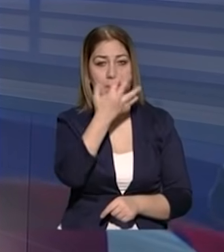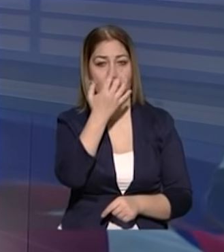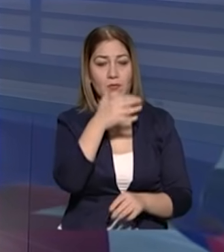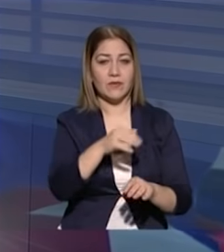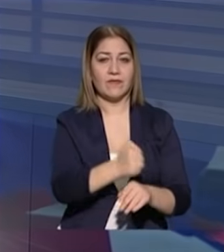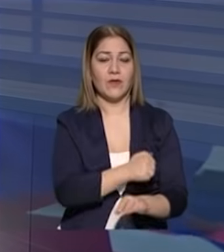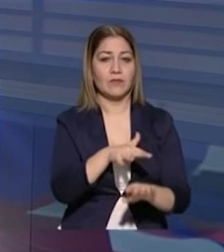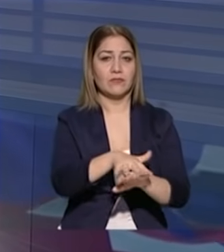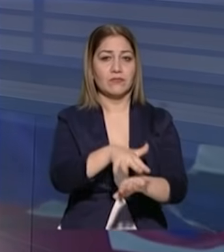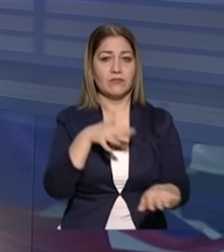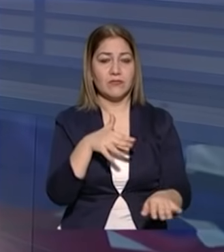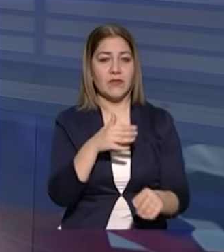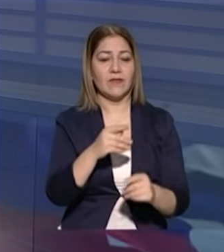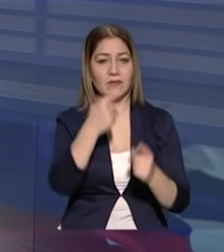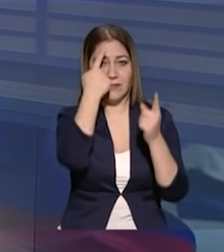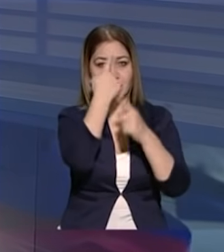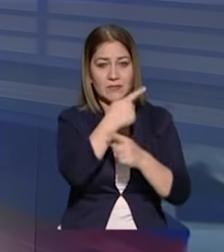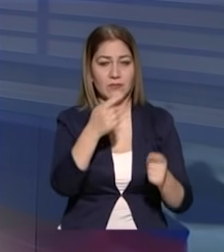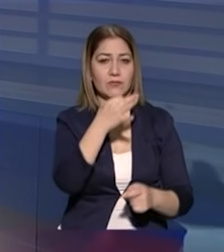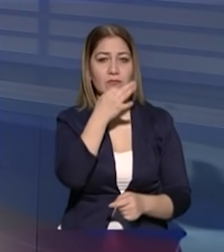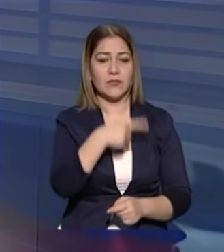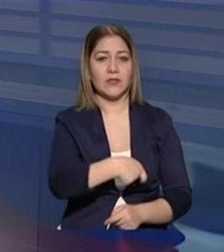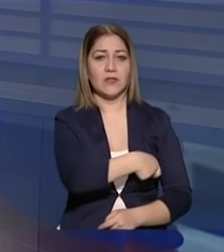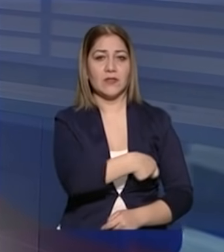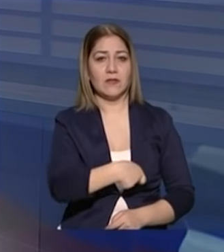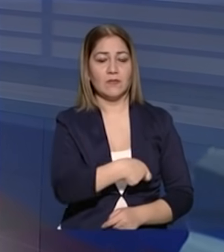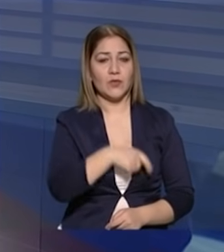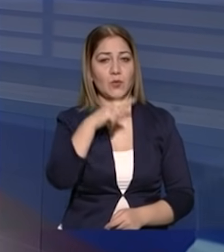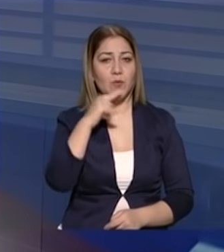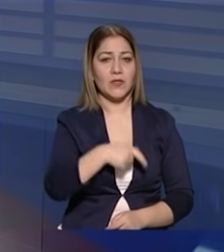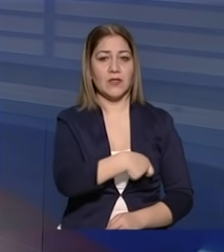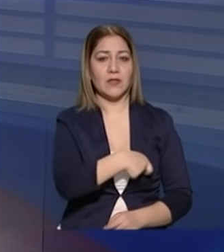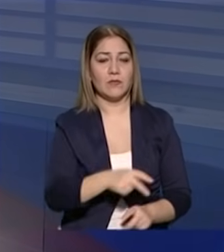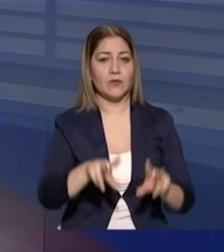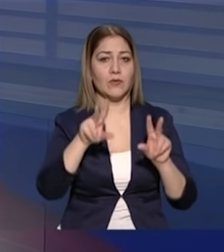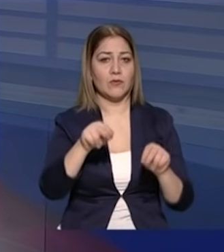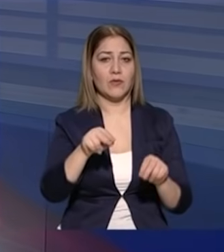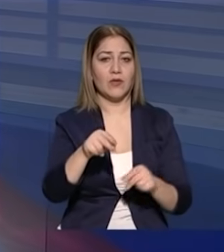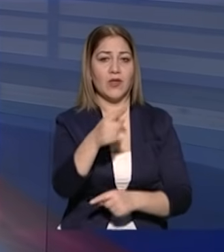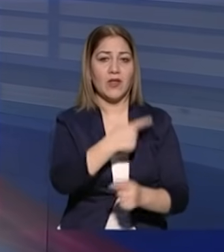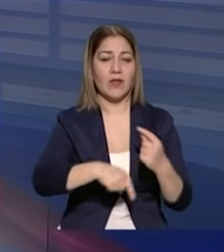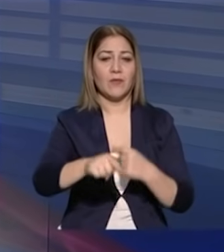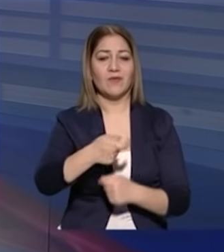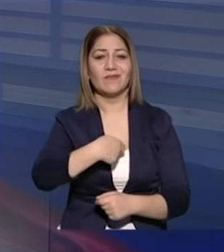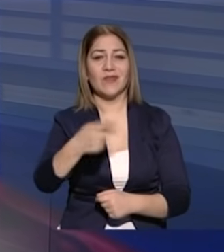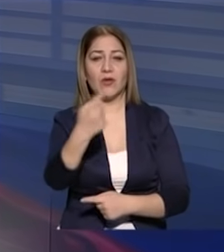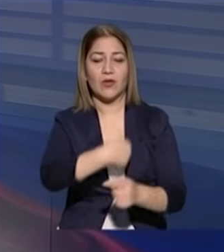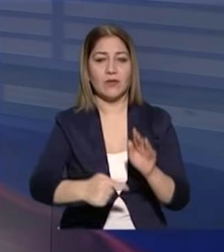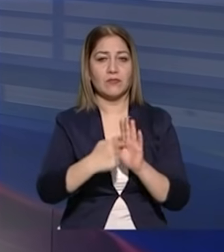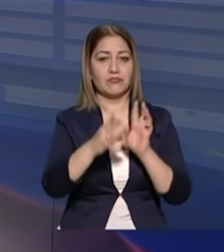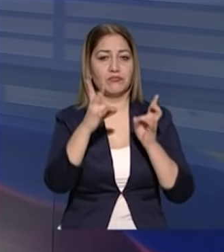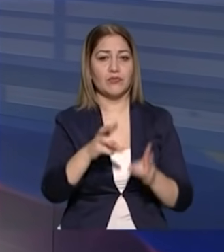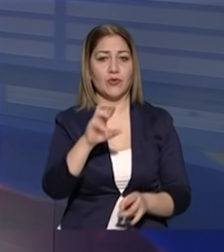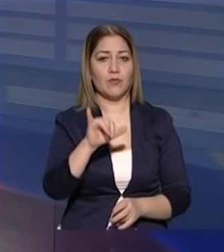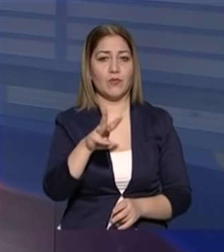այնտեղ հնչած տեքստերը դուր չեն եկել նաև Պետդումայի պատգամավոր Կոնստանտին Զատուլինին, որը նշել է դա բումերանգ հետևանք է ունենալու։